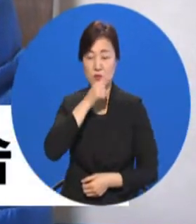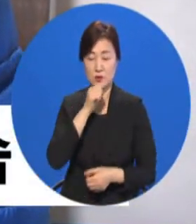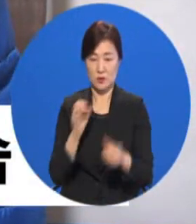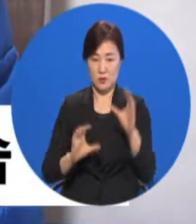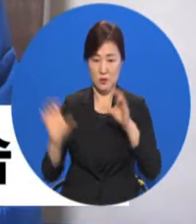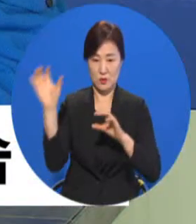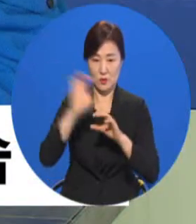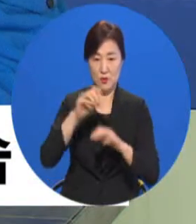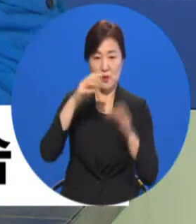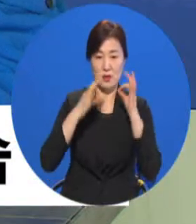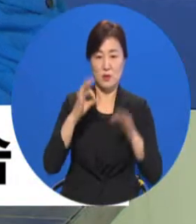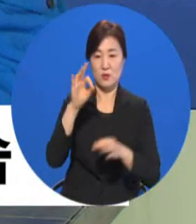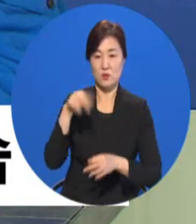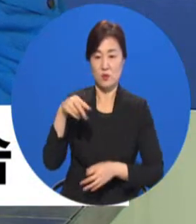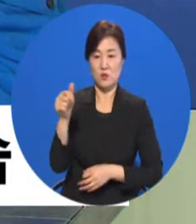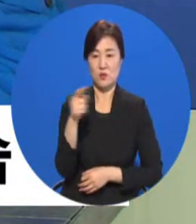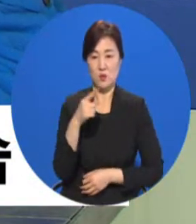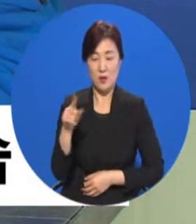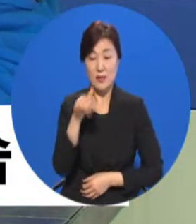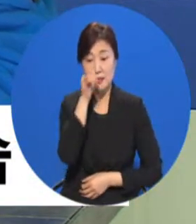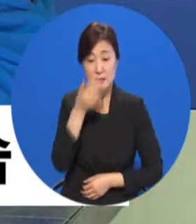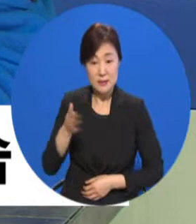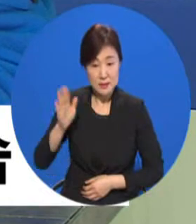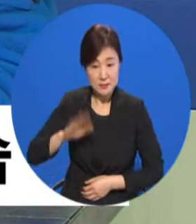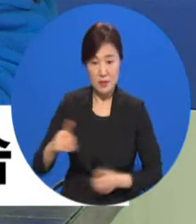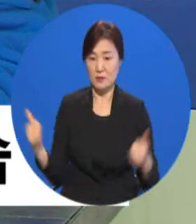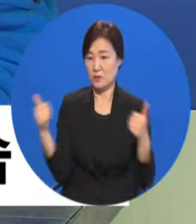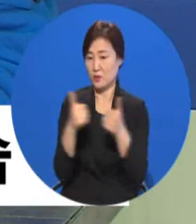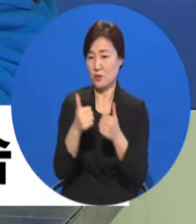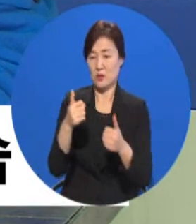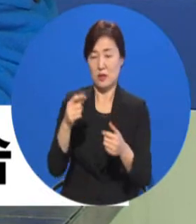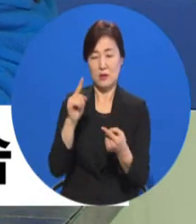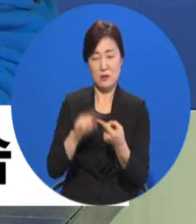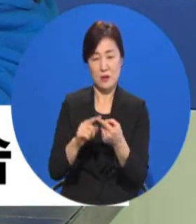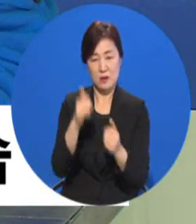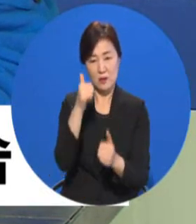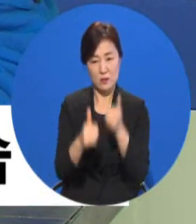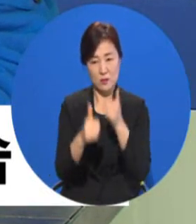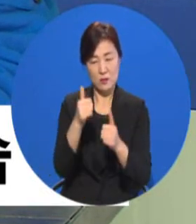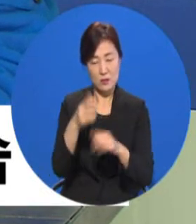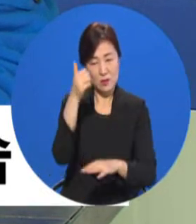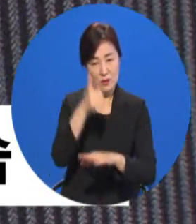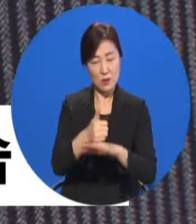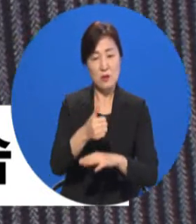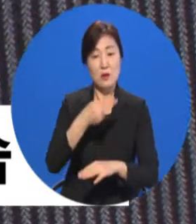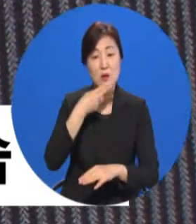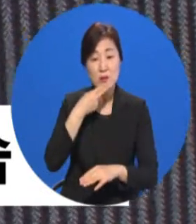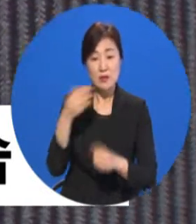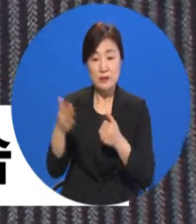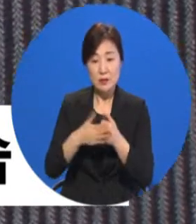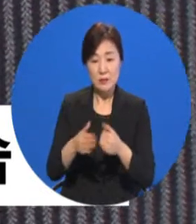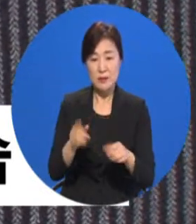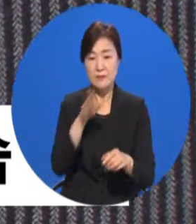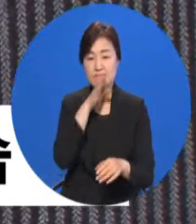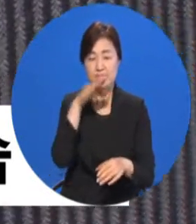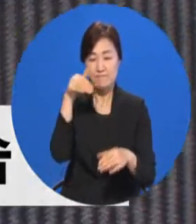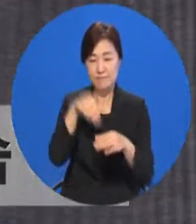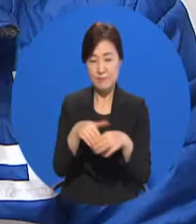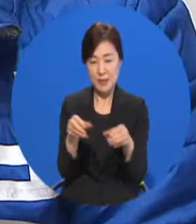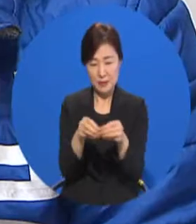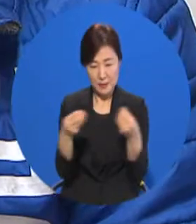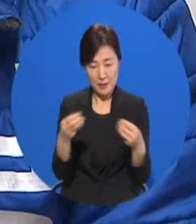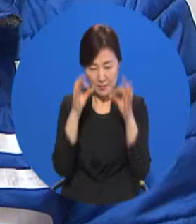상황이지만 두 후보의 맞대결을 가정한 조사치가 없어 여론과 당원의 지지세는 뚜껑을 열어봐야 알 수